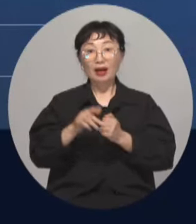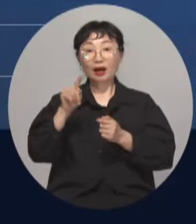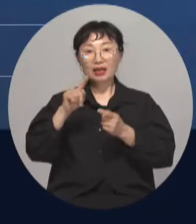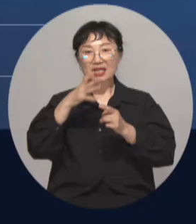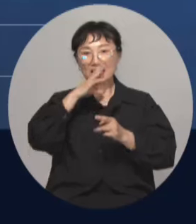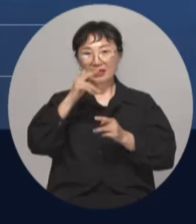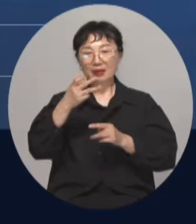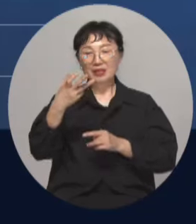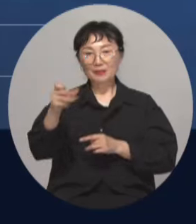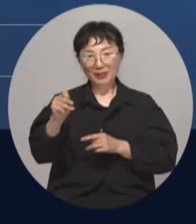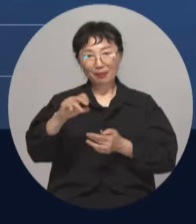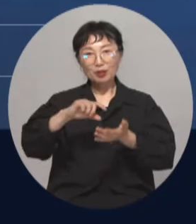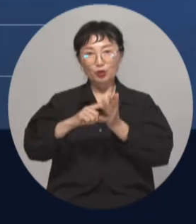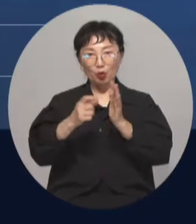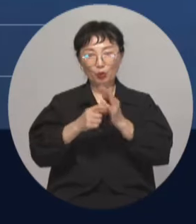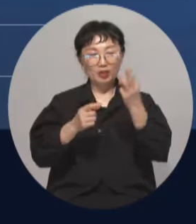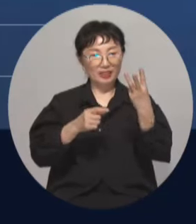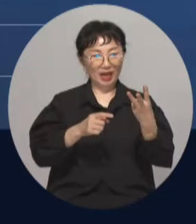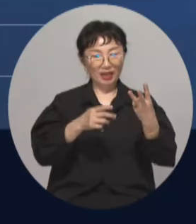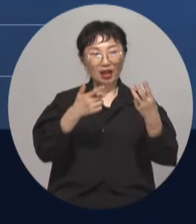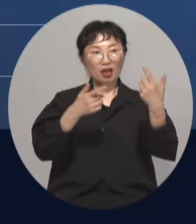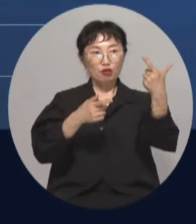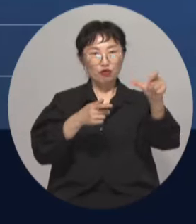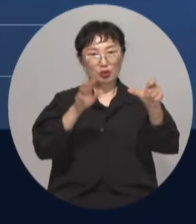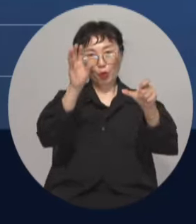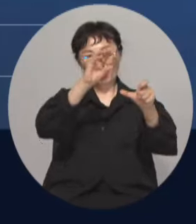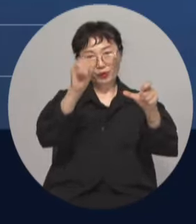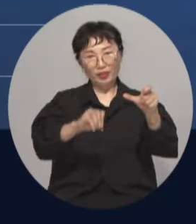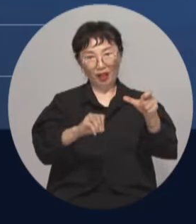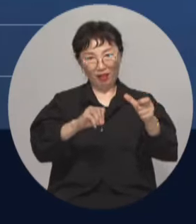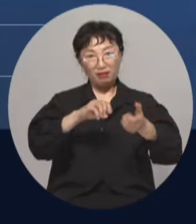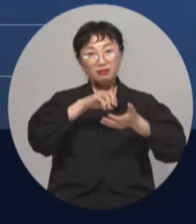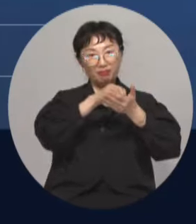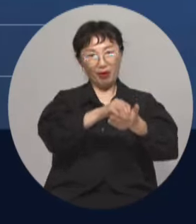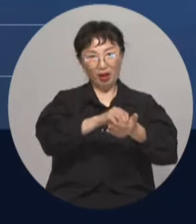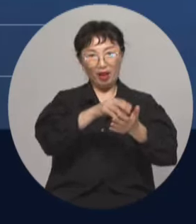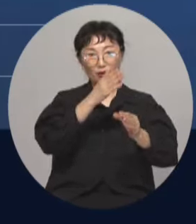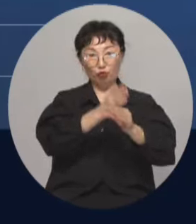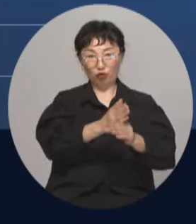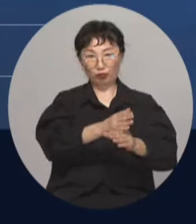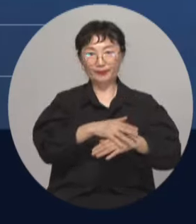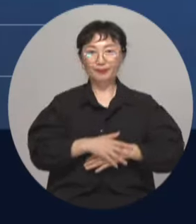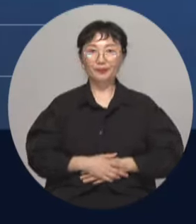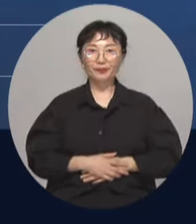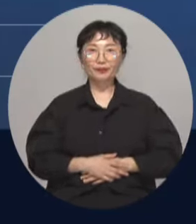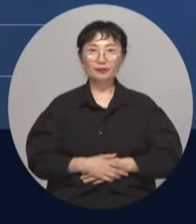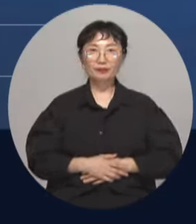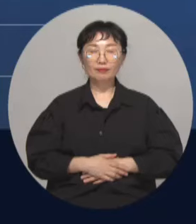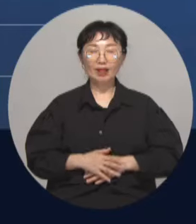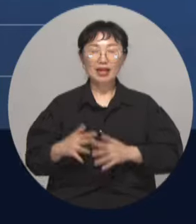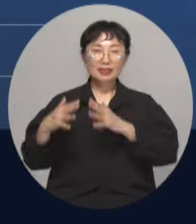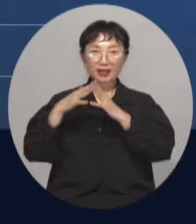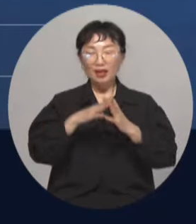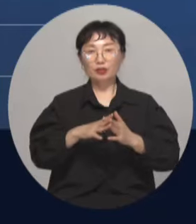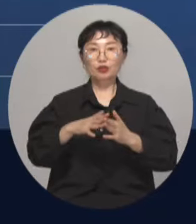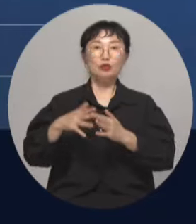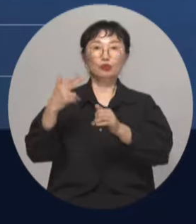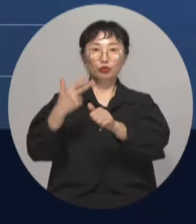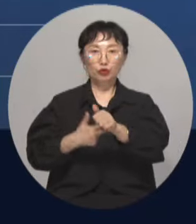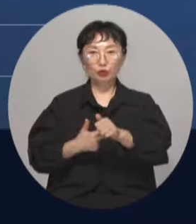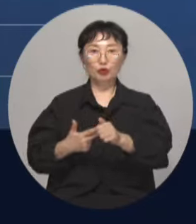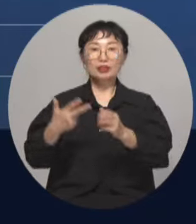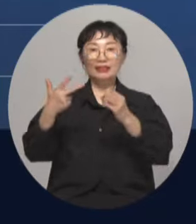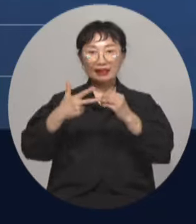등 세계 시 지역의 전체 65% 63만 여명이 몰려 있습니다 장수와 무주 진난